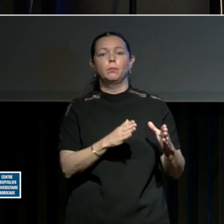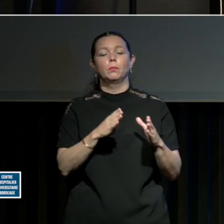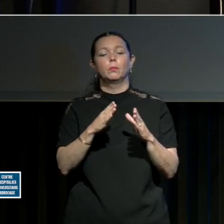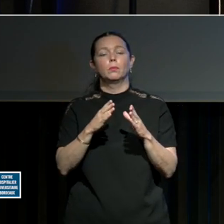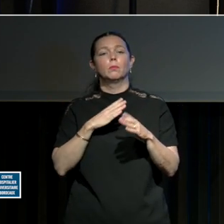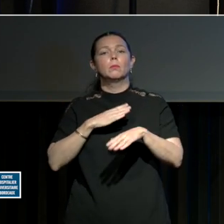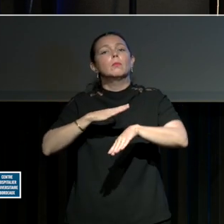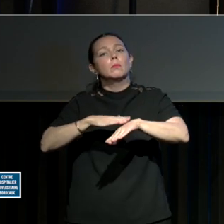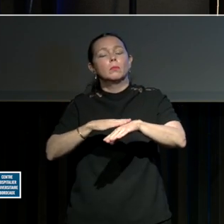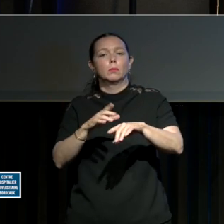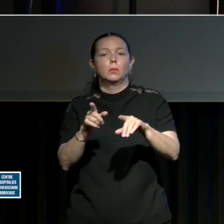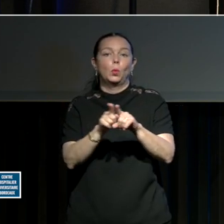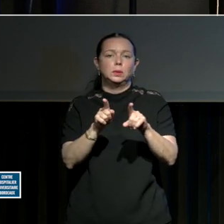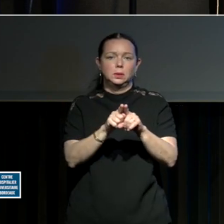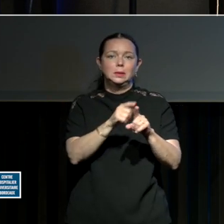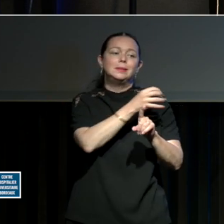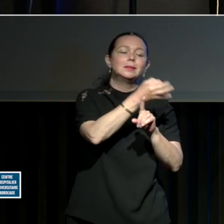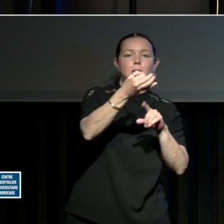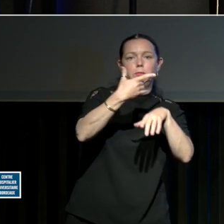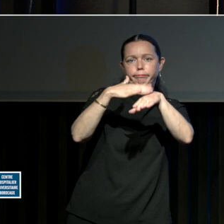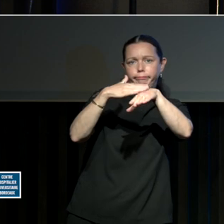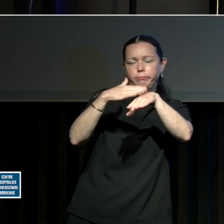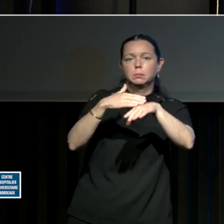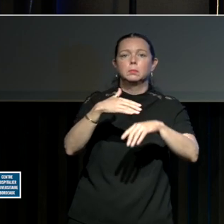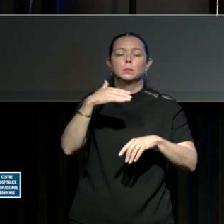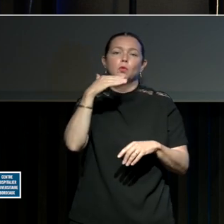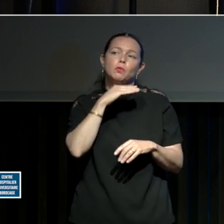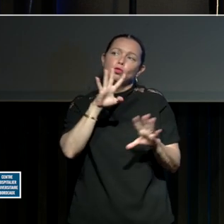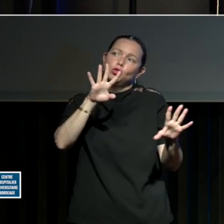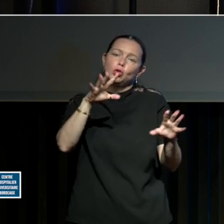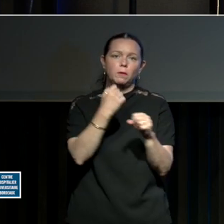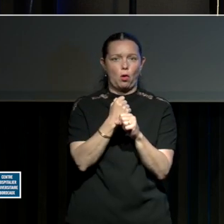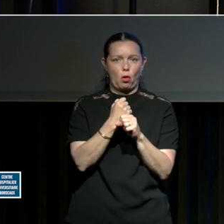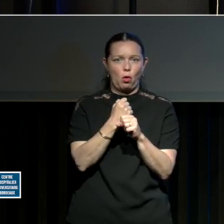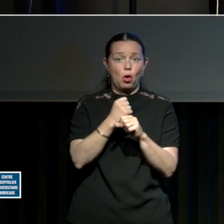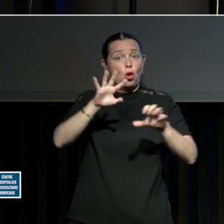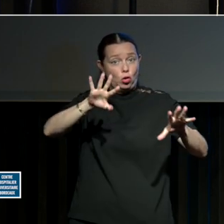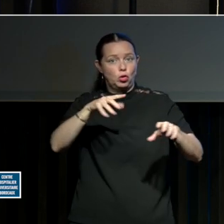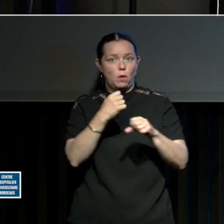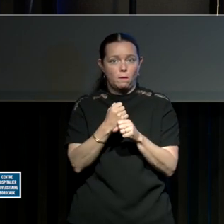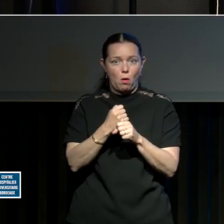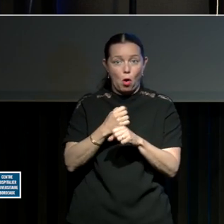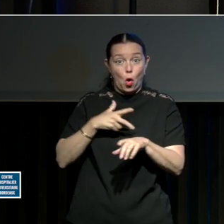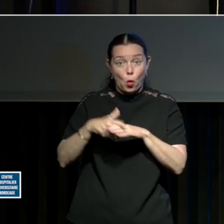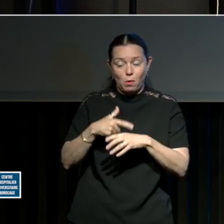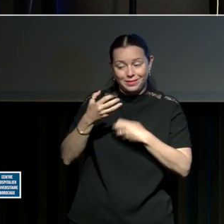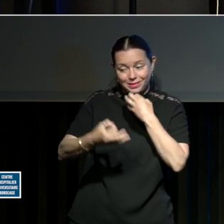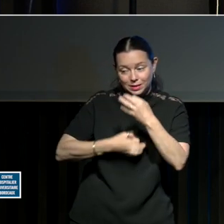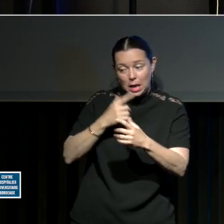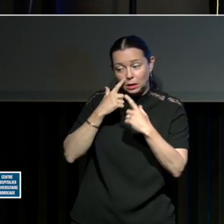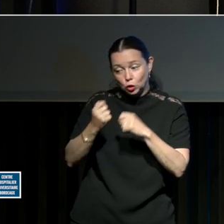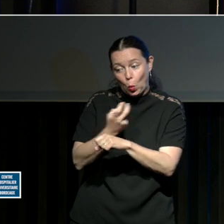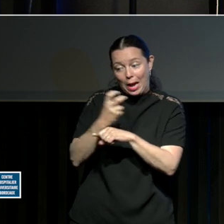il est conseillé de pouvoir commencer assez rapidement, dès 9 ans, à initier l'enfant aux risques liés à